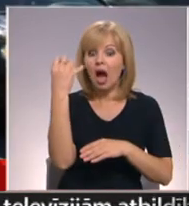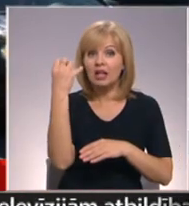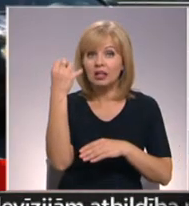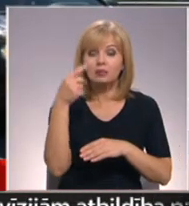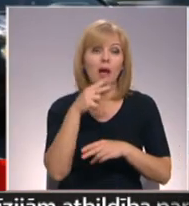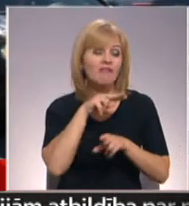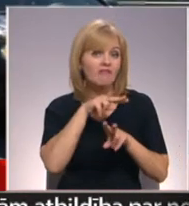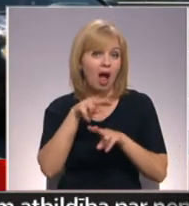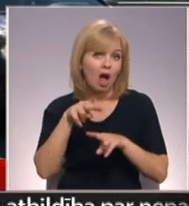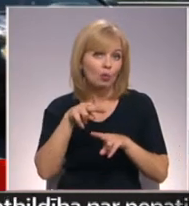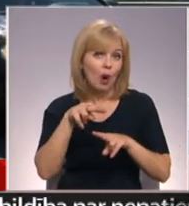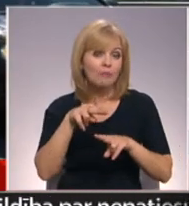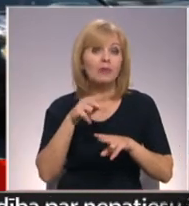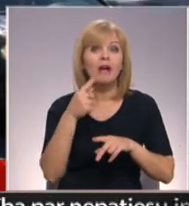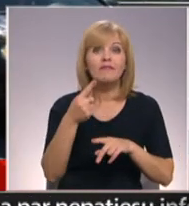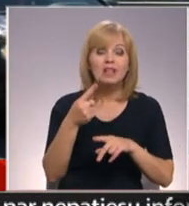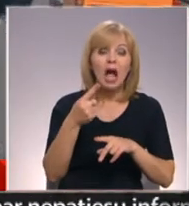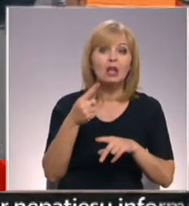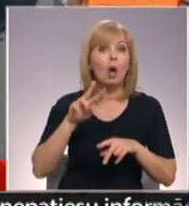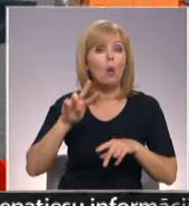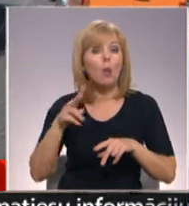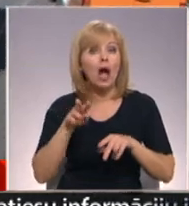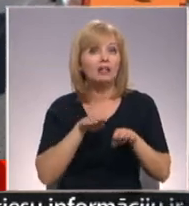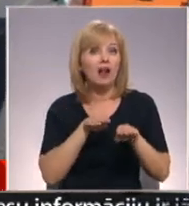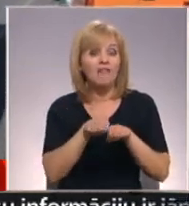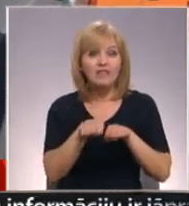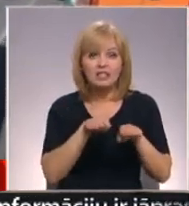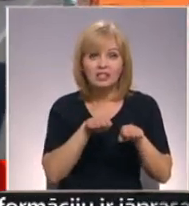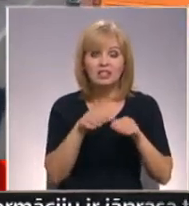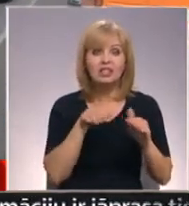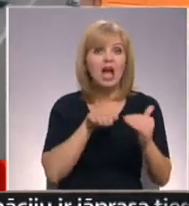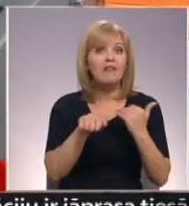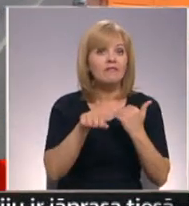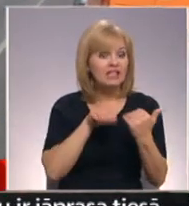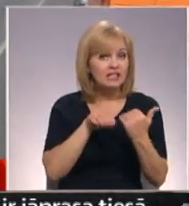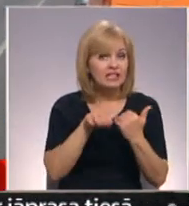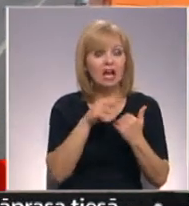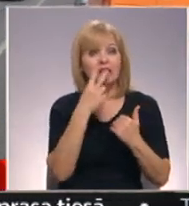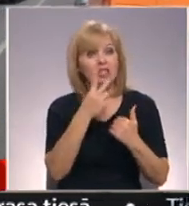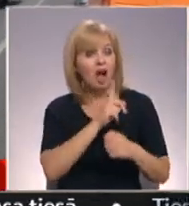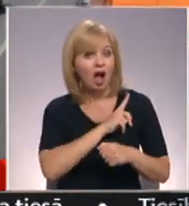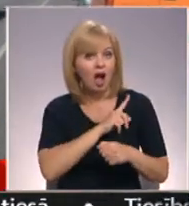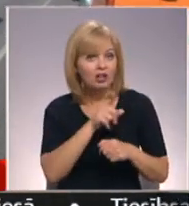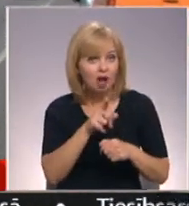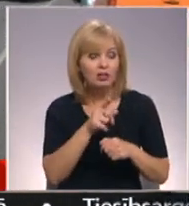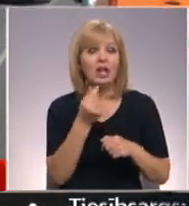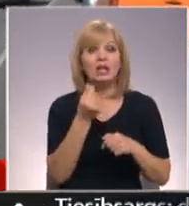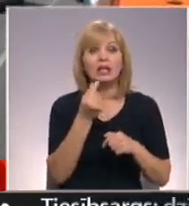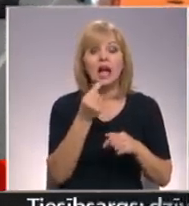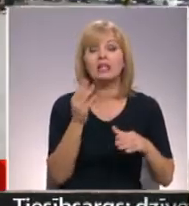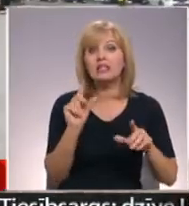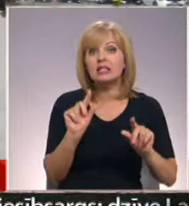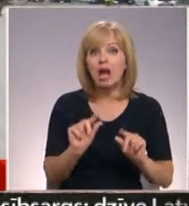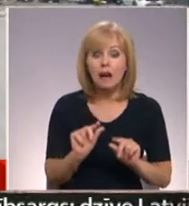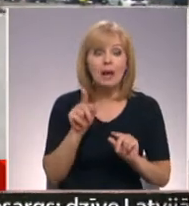plūsmu vēro un attiecīgi vienā vai otrā virzienā laiž vairāk braucēju. Tādējādi ilgo gaidīšanas laiku izdevies krietni samazināt.